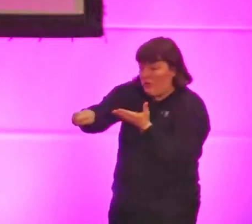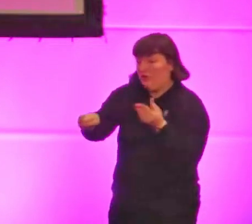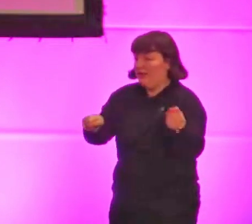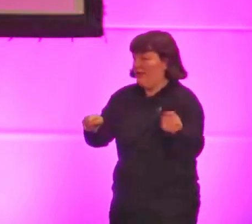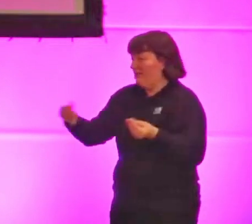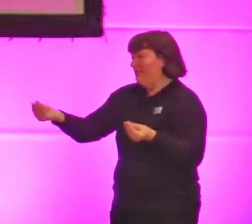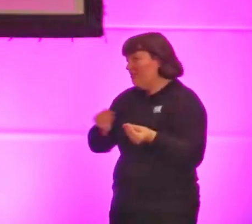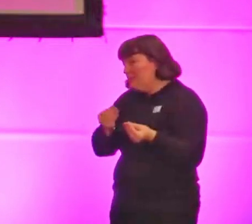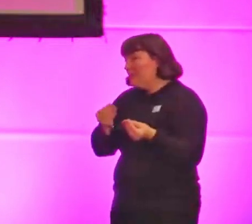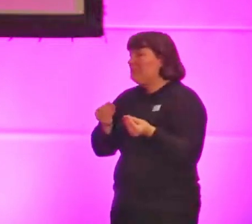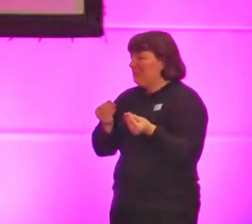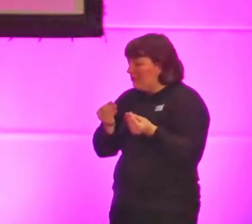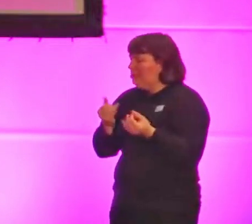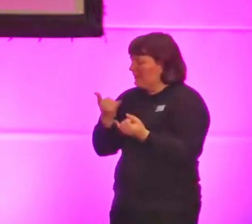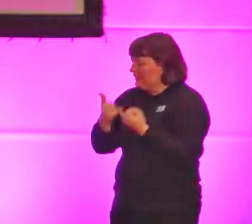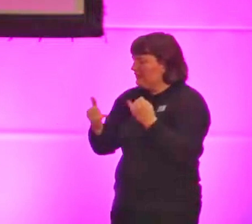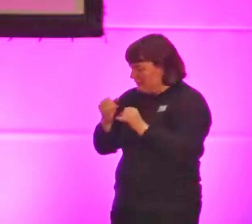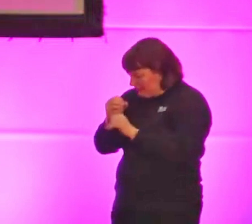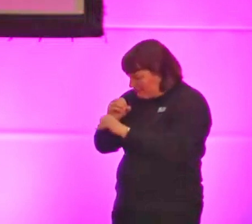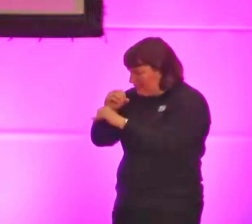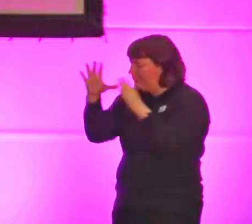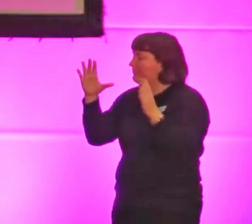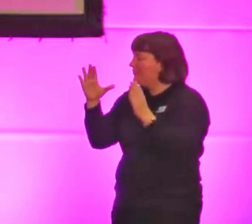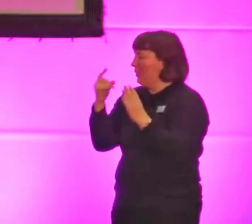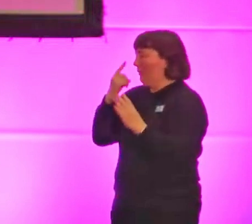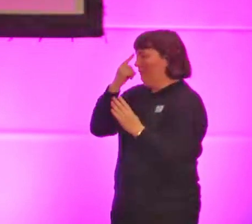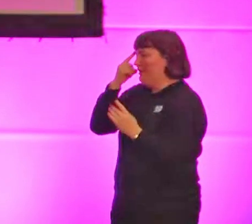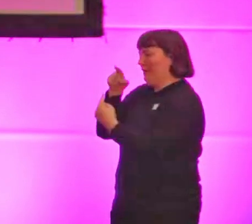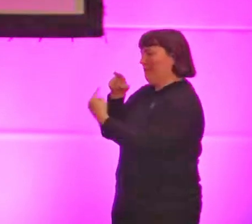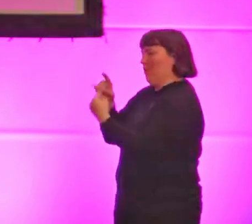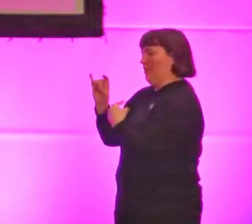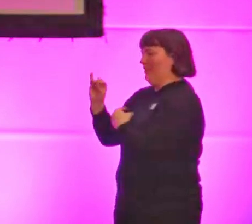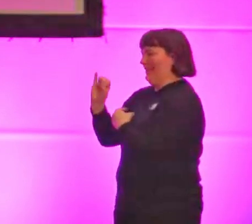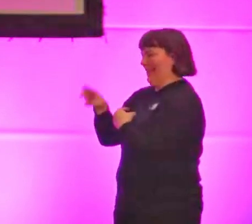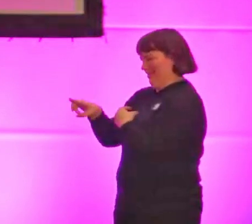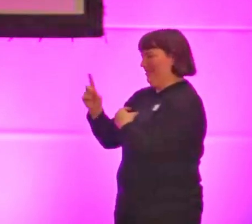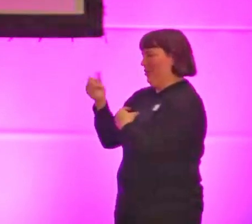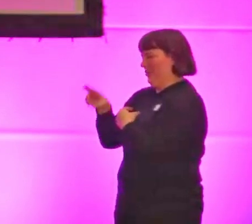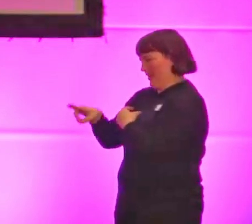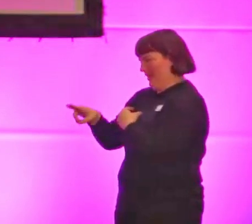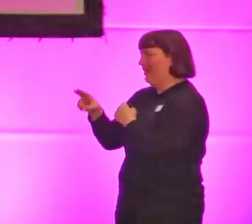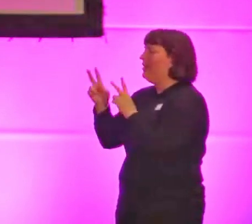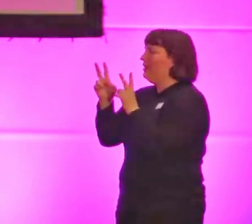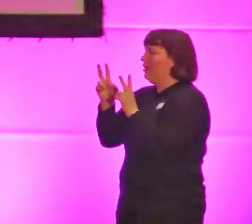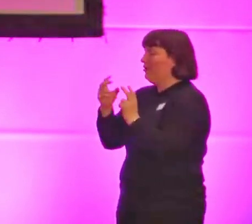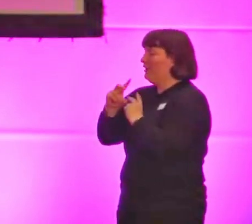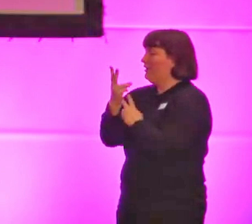då utkristalliserade sig snart misstankar mot Ian Lundin. Och även så, och